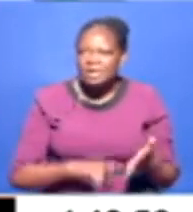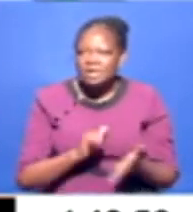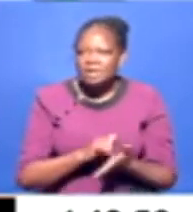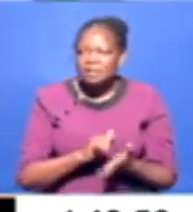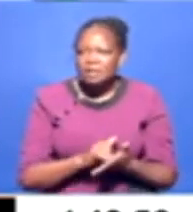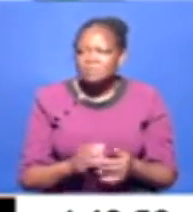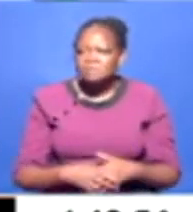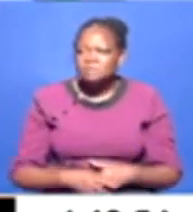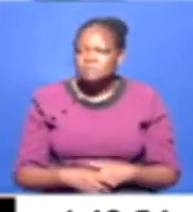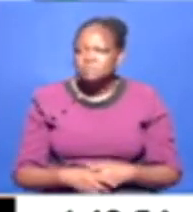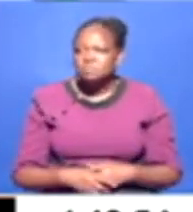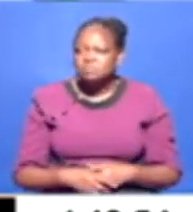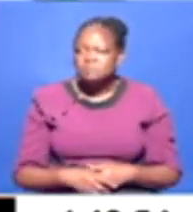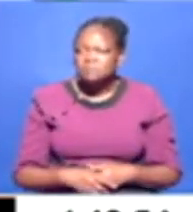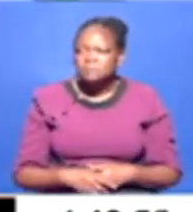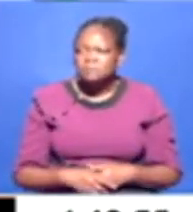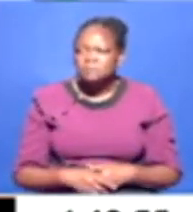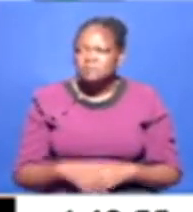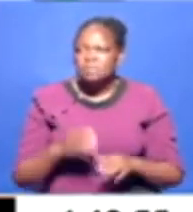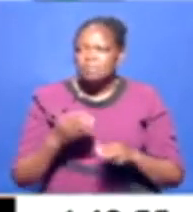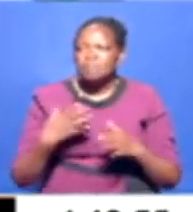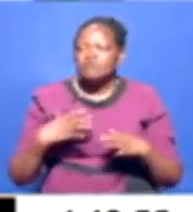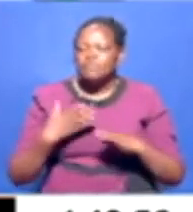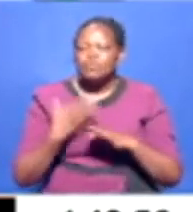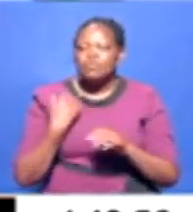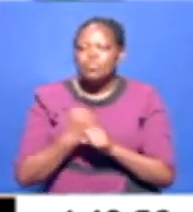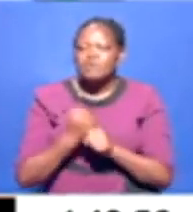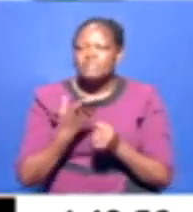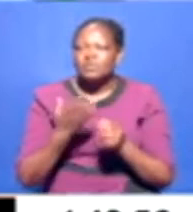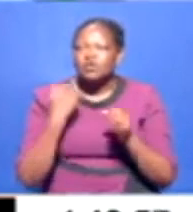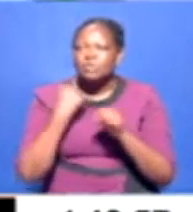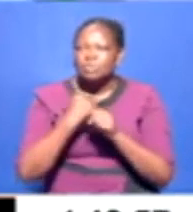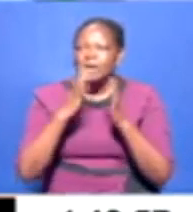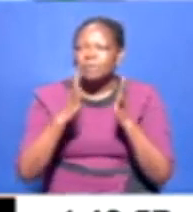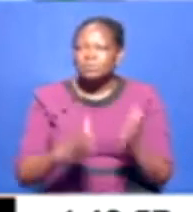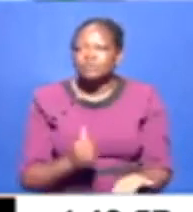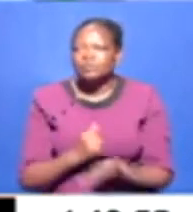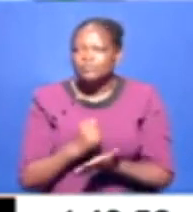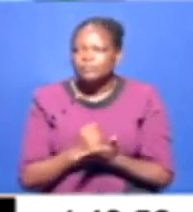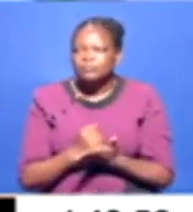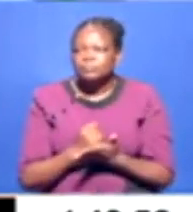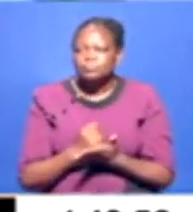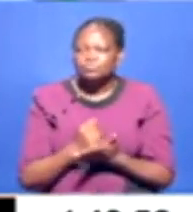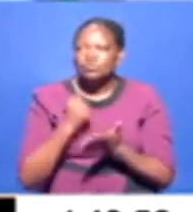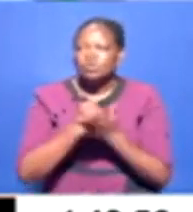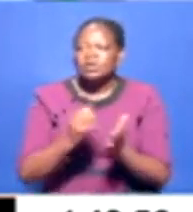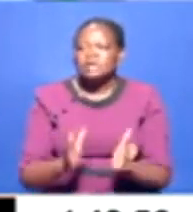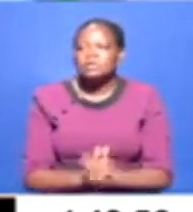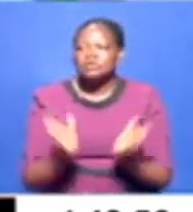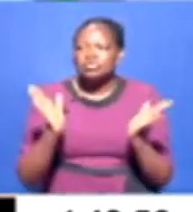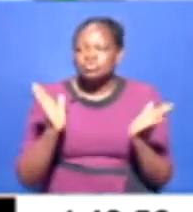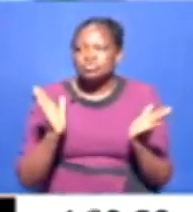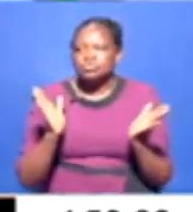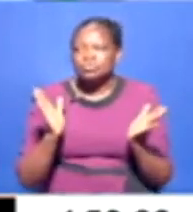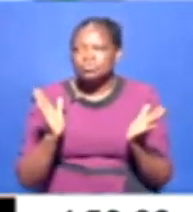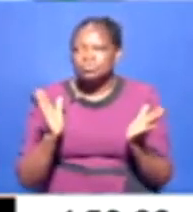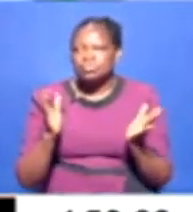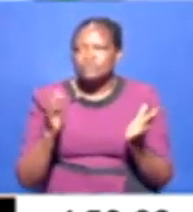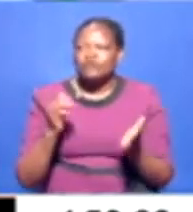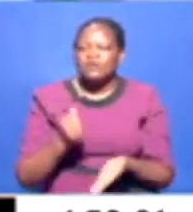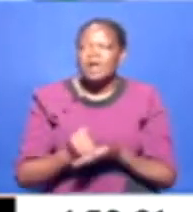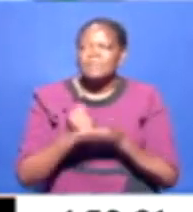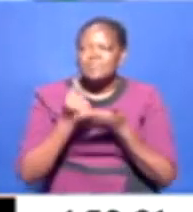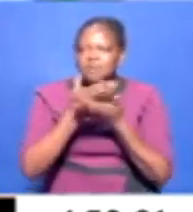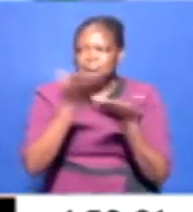Sipei Kadhungu, watangulizi wako, pamoja na wafanyakazi wote ofisi ya mkaguzi mkuu kwa maana SAI Kenya, kwa kufanikisha adhima yenu ya